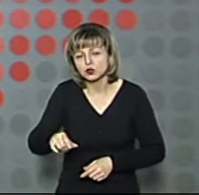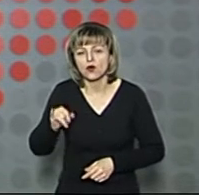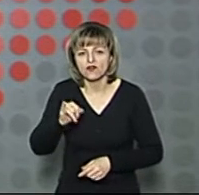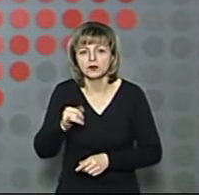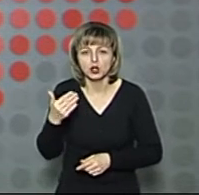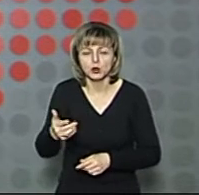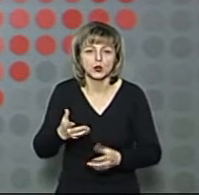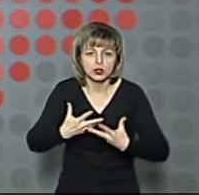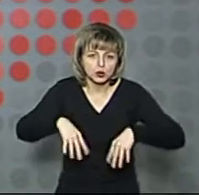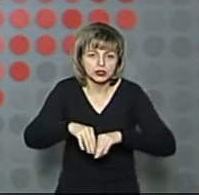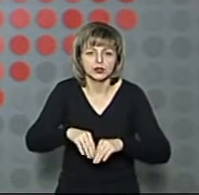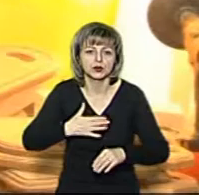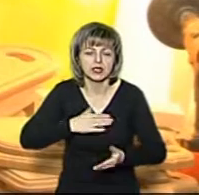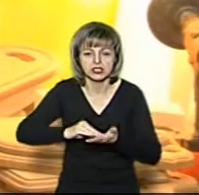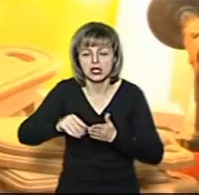родиною Оксана Кот.